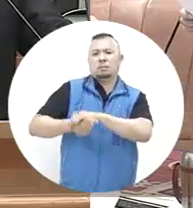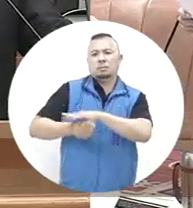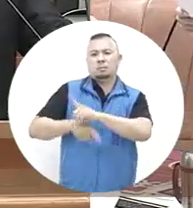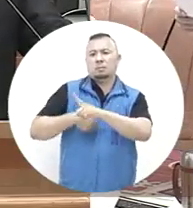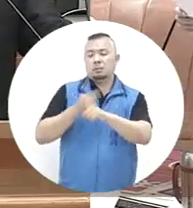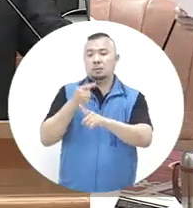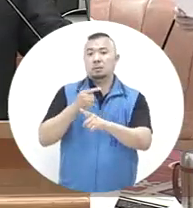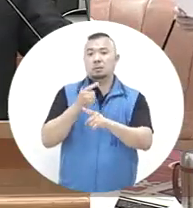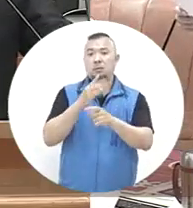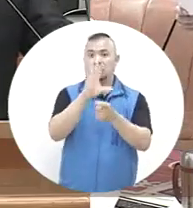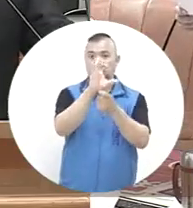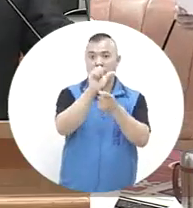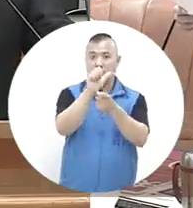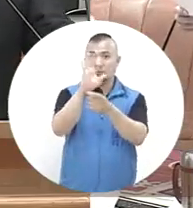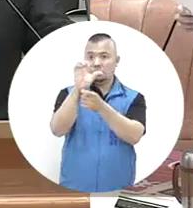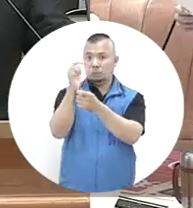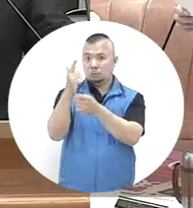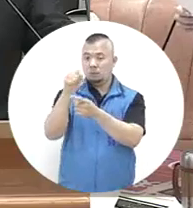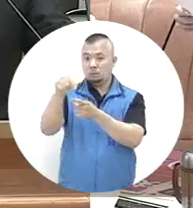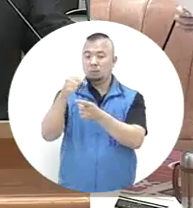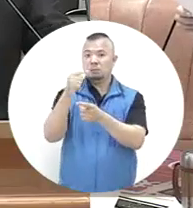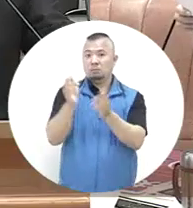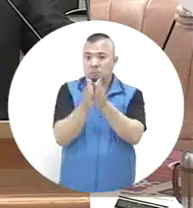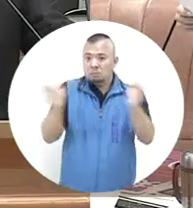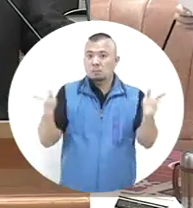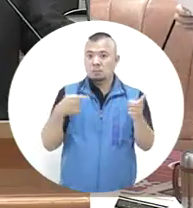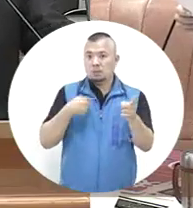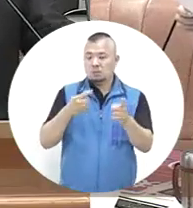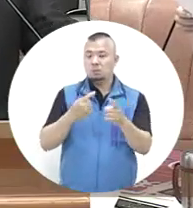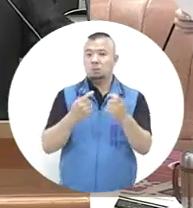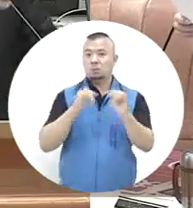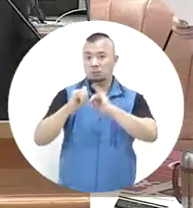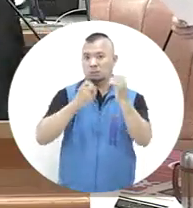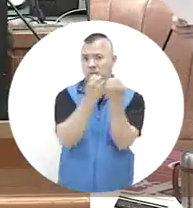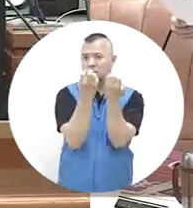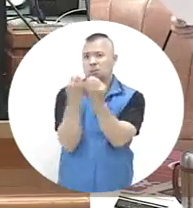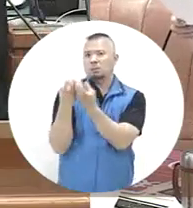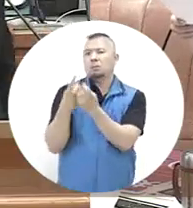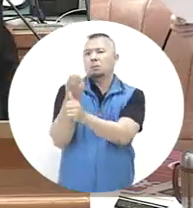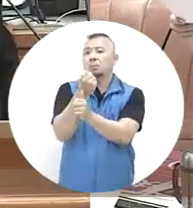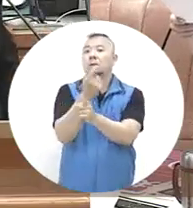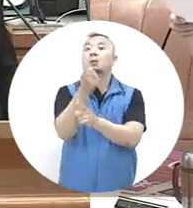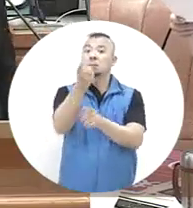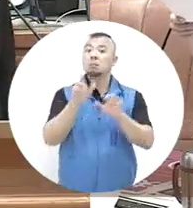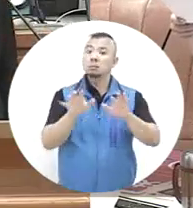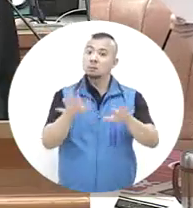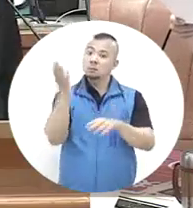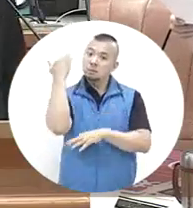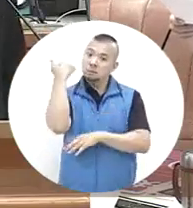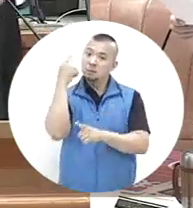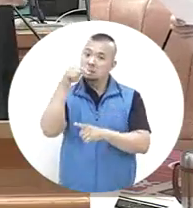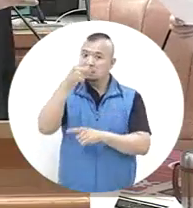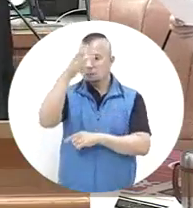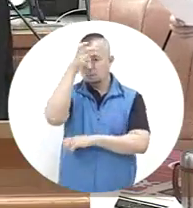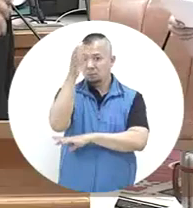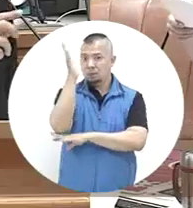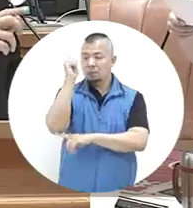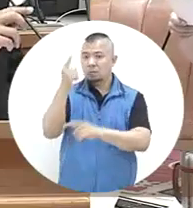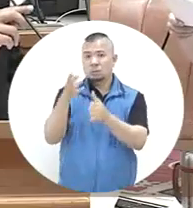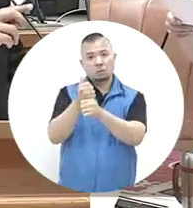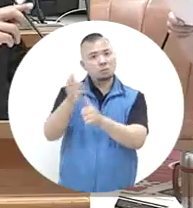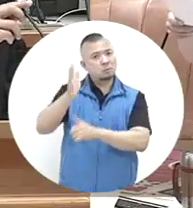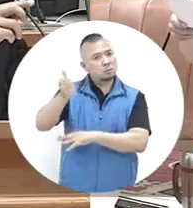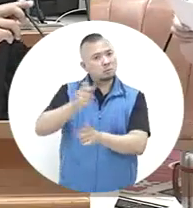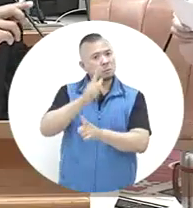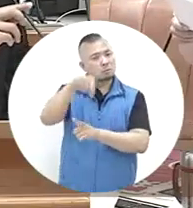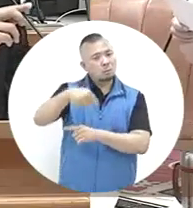1995年、1996年开始当完市长以后，把所有治安整顿全部都下降到现在。 市长，您在担任警政署长的时候，枪支就没有清干净过。那